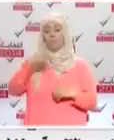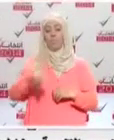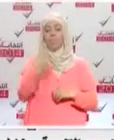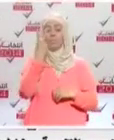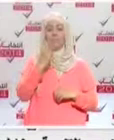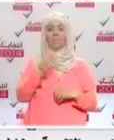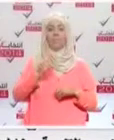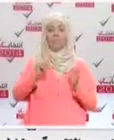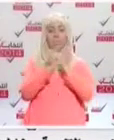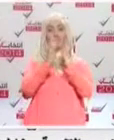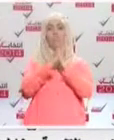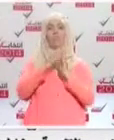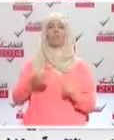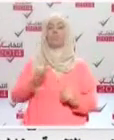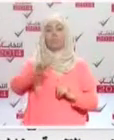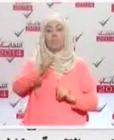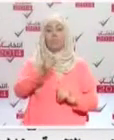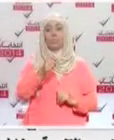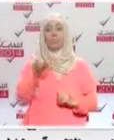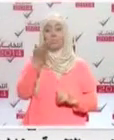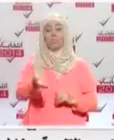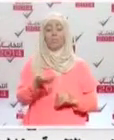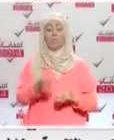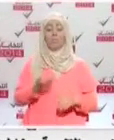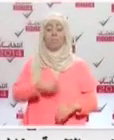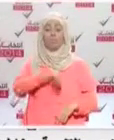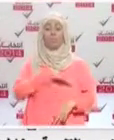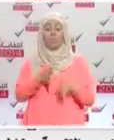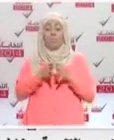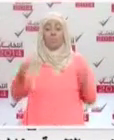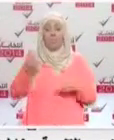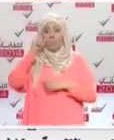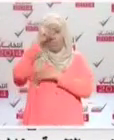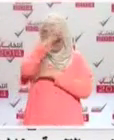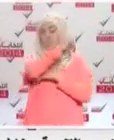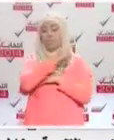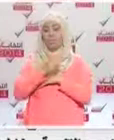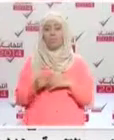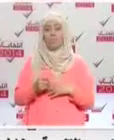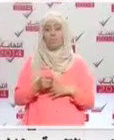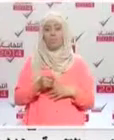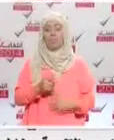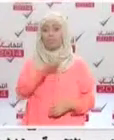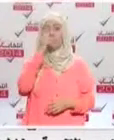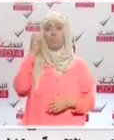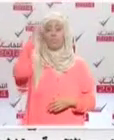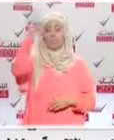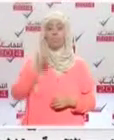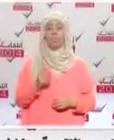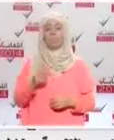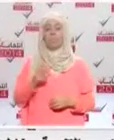فهذه مسؤولية كبيرة وأمانة كبيرة وعهد مش ناخذه بيني وبينكم، والعهد هذا صعيب. الله سبحانه وتعالى يقول في سورة